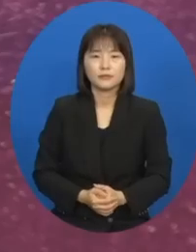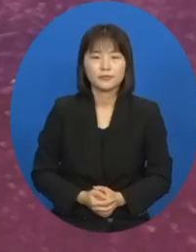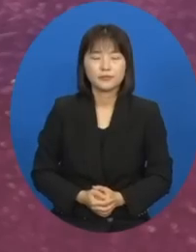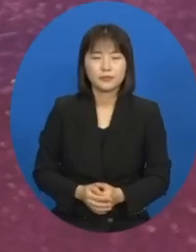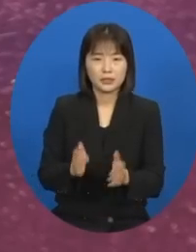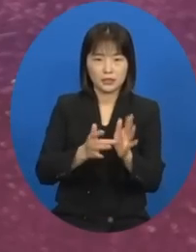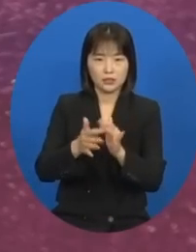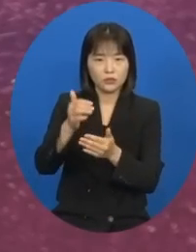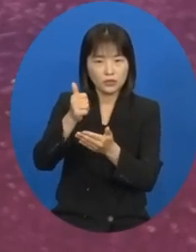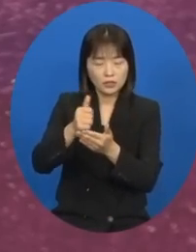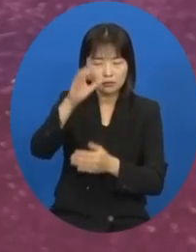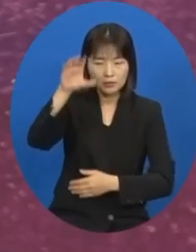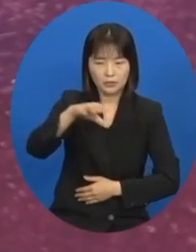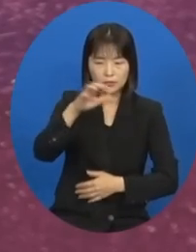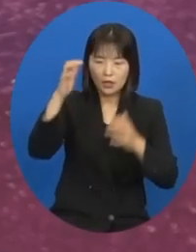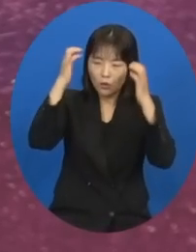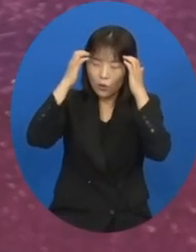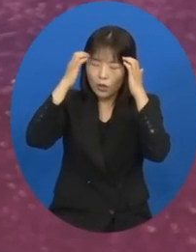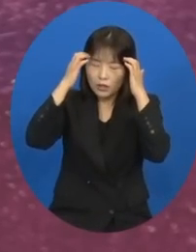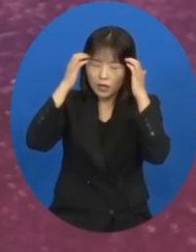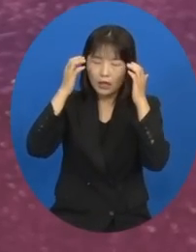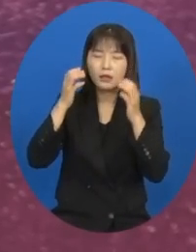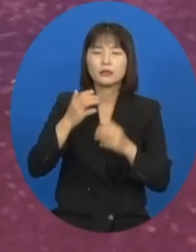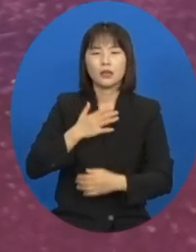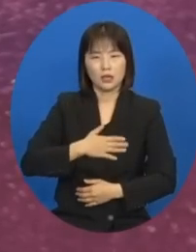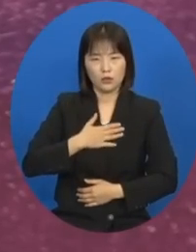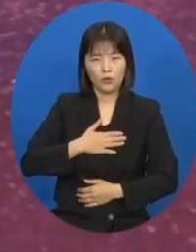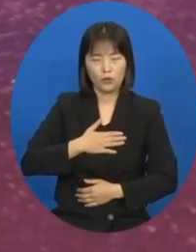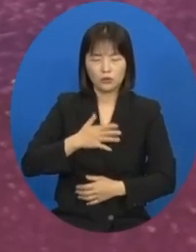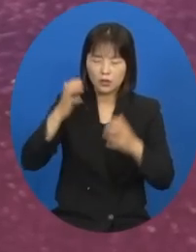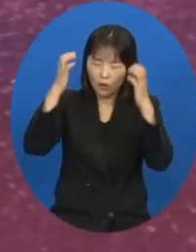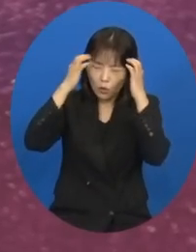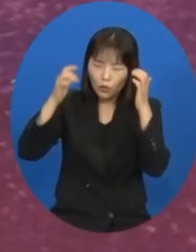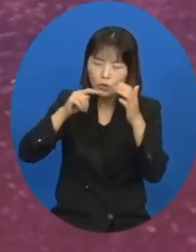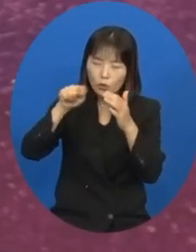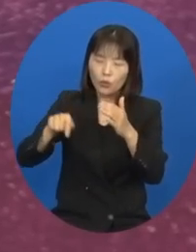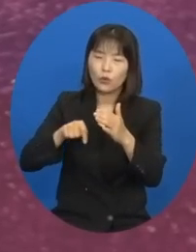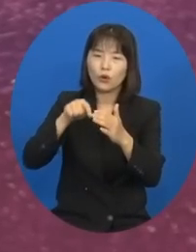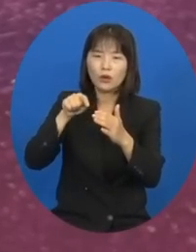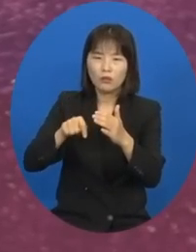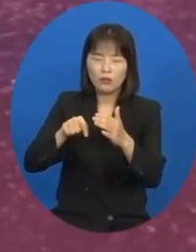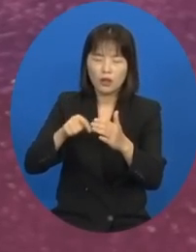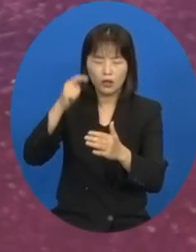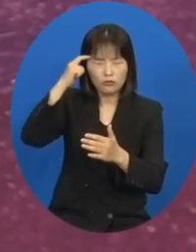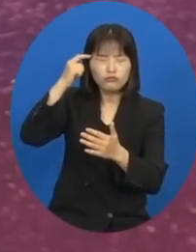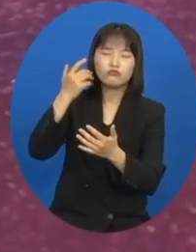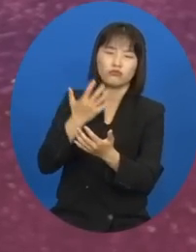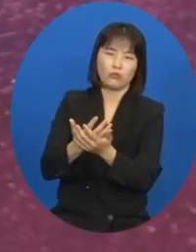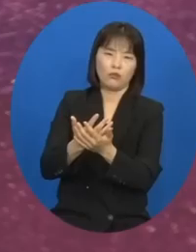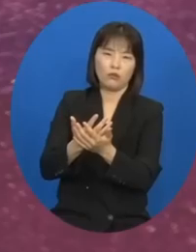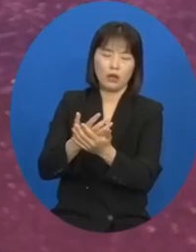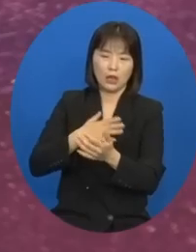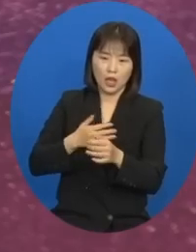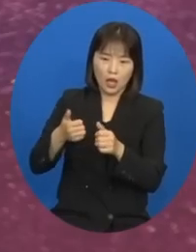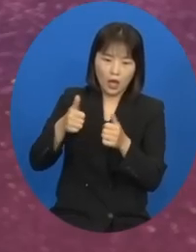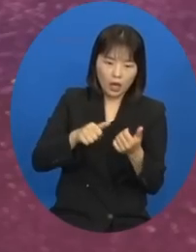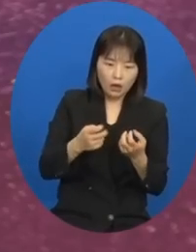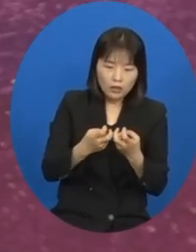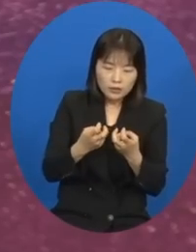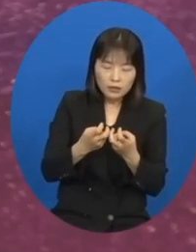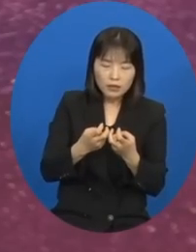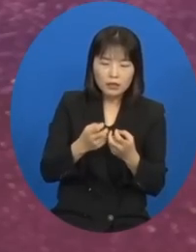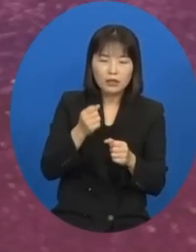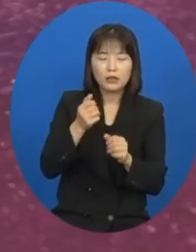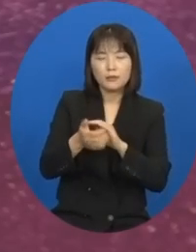예수님께서 십자가 고난을 아시고 그 고통 앞에서 너무 충격을 받으신 거예요 자신이 어떻게 죽을 것을 아셨기 때문에